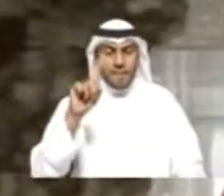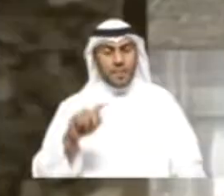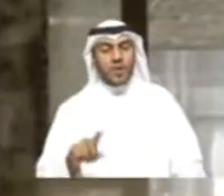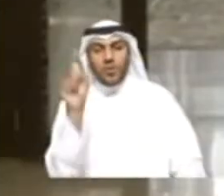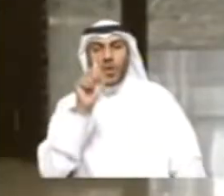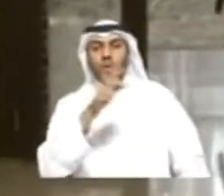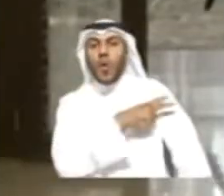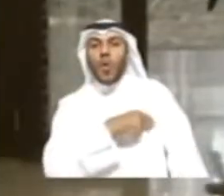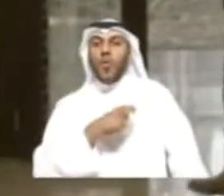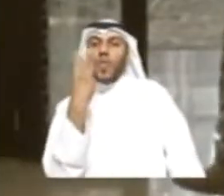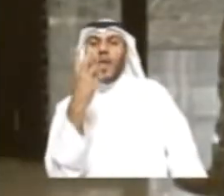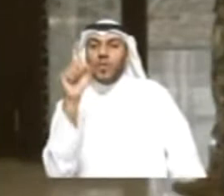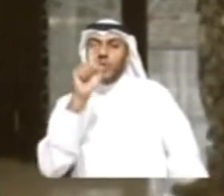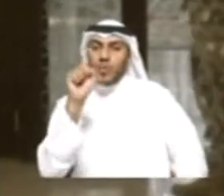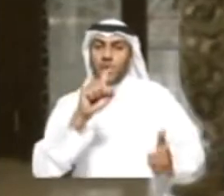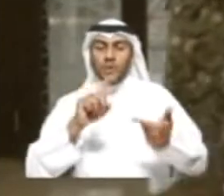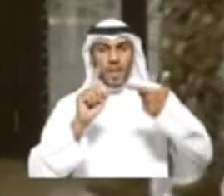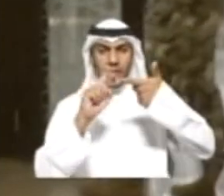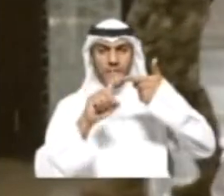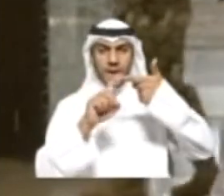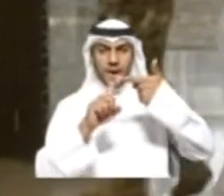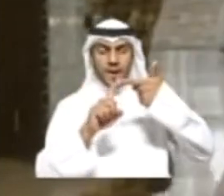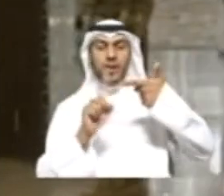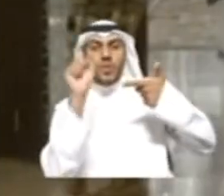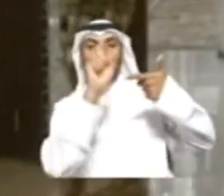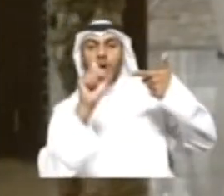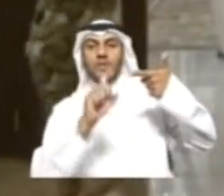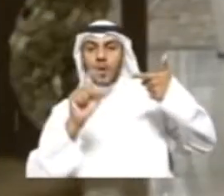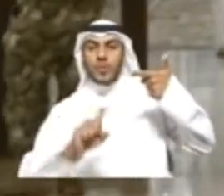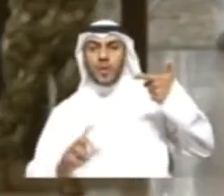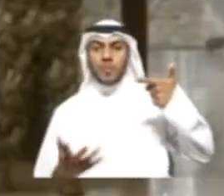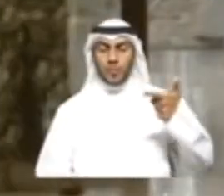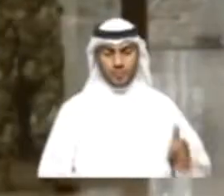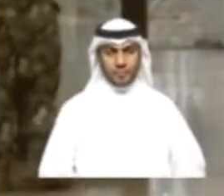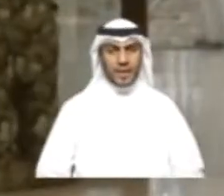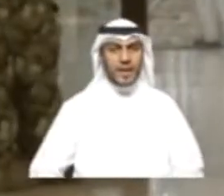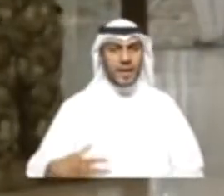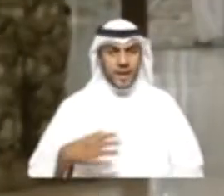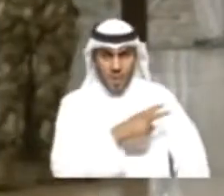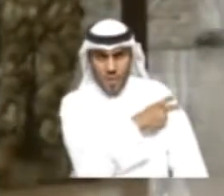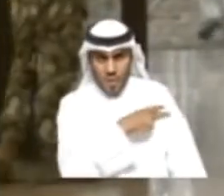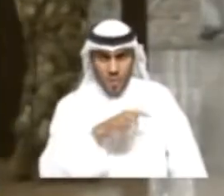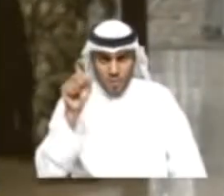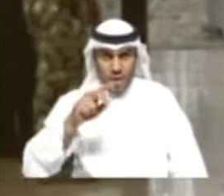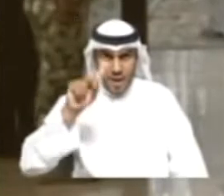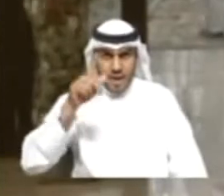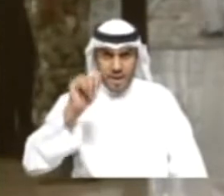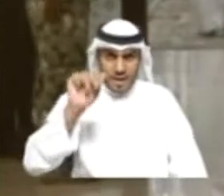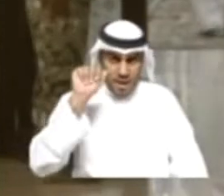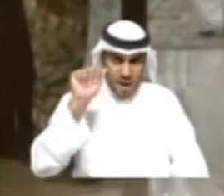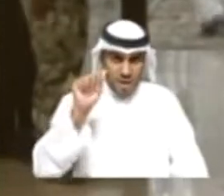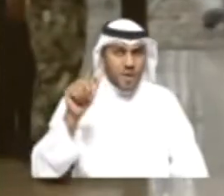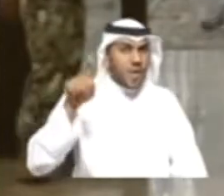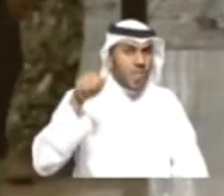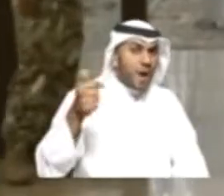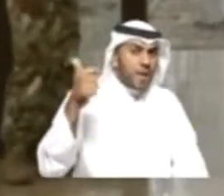استجواب آخر مقدم إلى سمو رئيس مجلس الوزراء الشيخ جابر المبارك الصباح، مقدم من النائبين رياض العساني